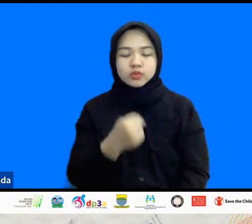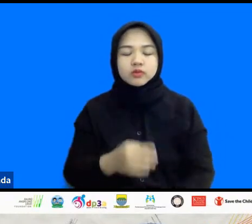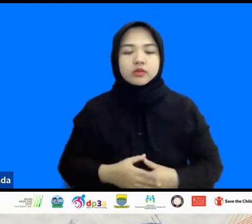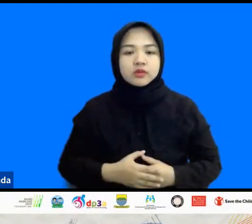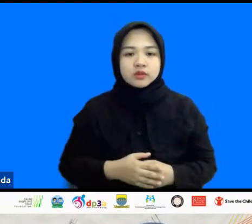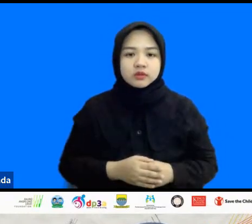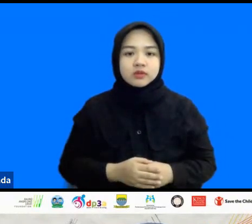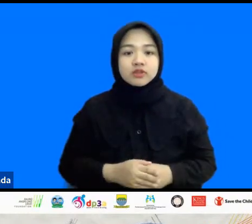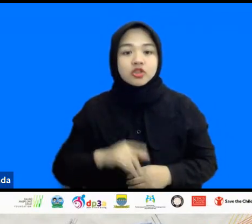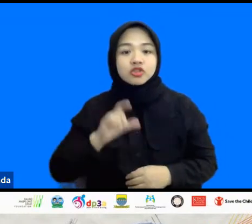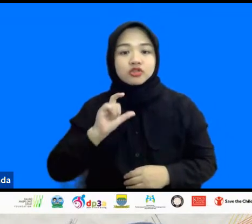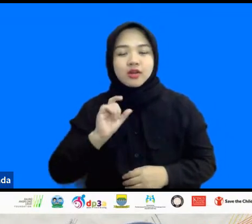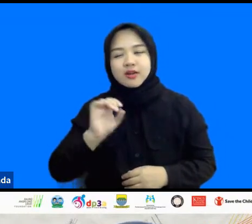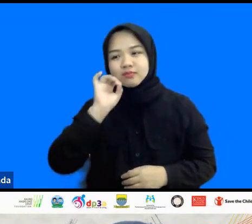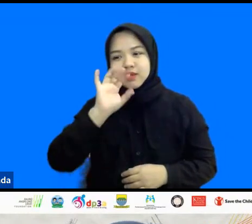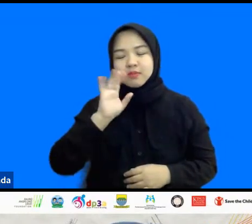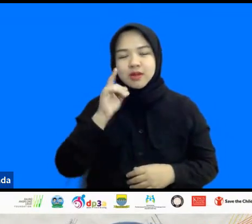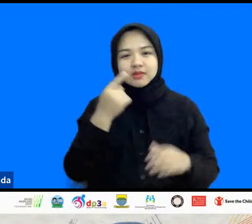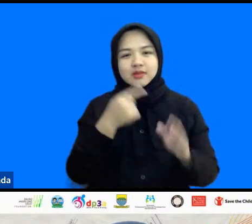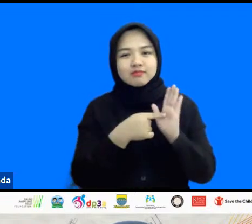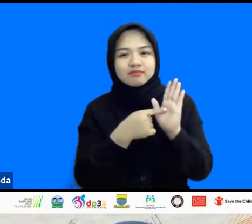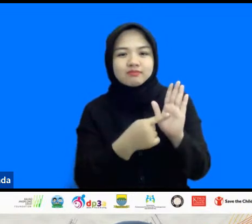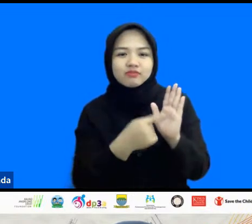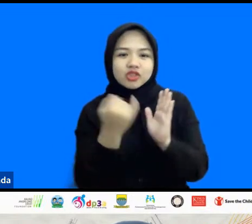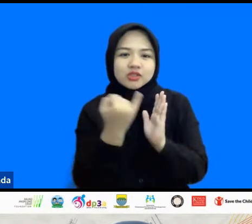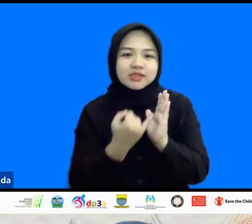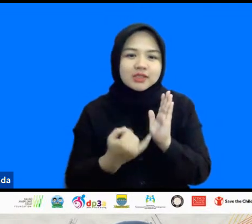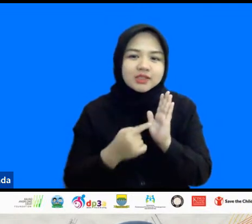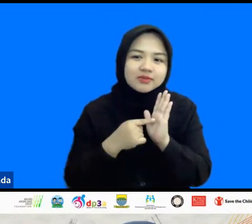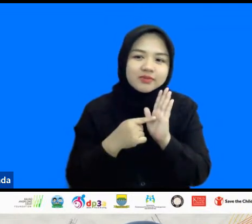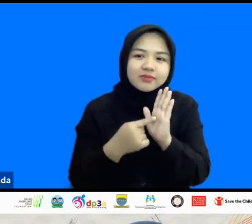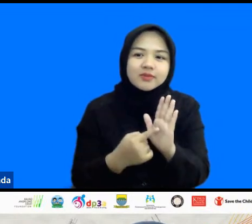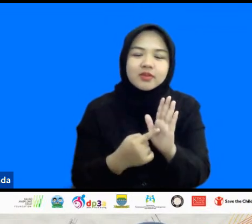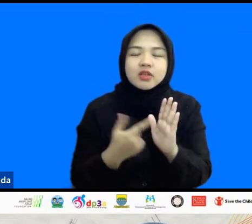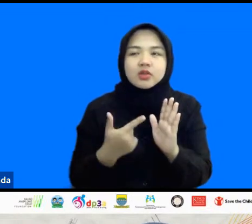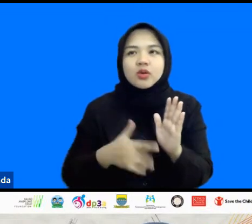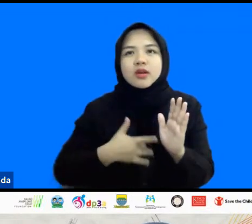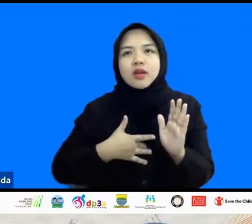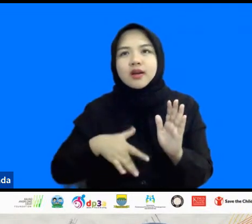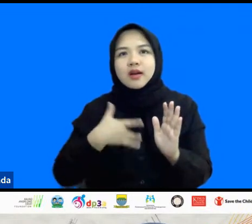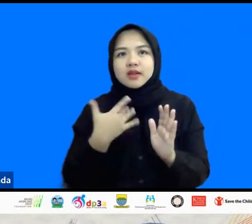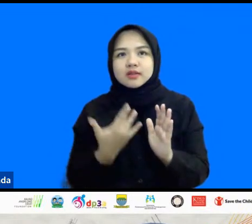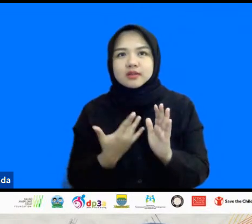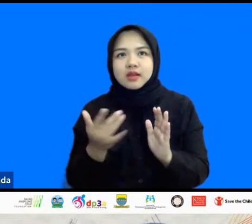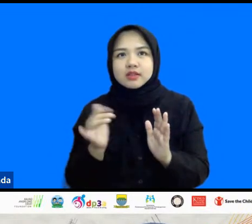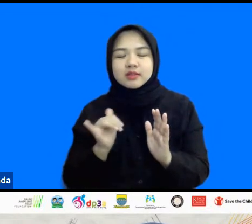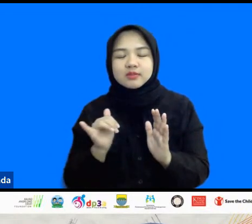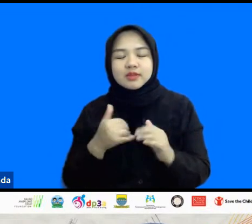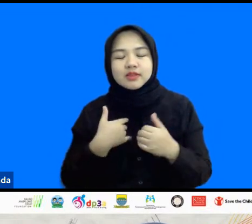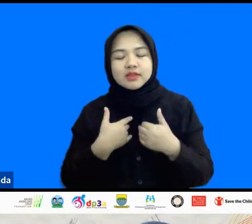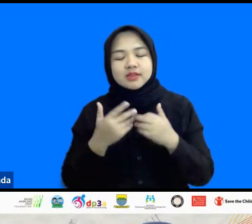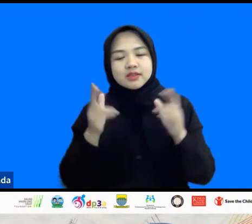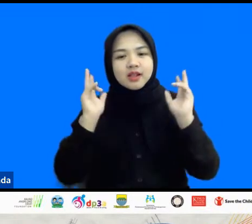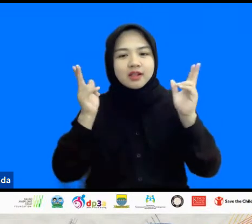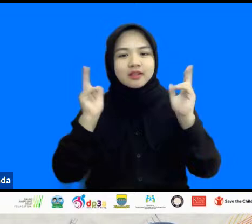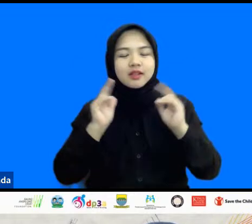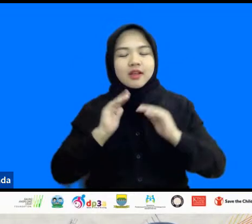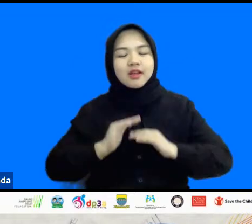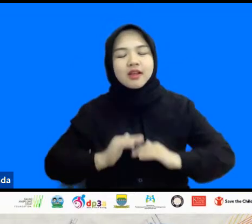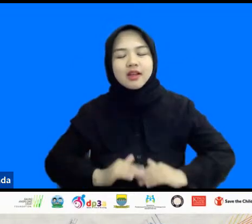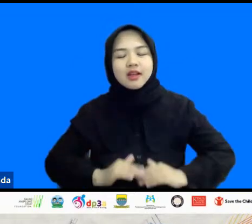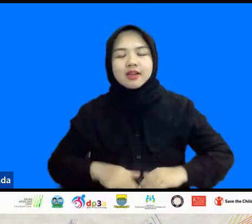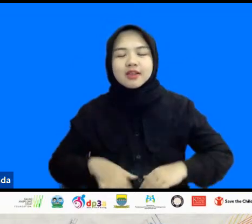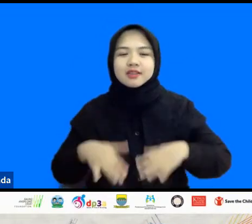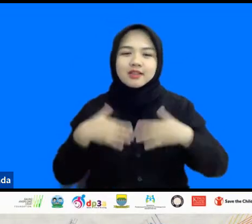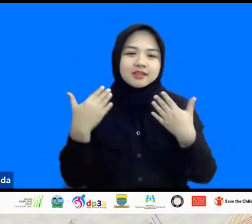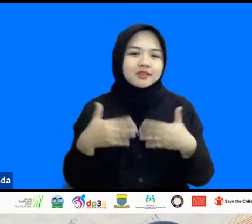cara penyampaiannya dengan seni tentunya memberikan apa ya rasa yang rileks gitu kan